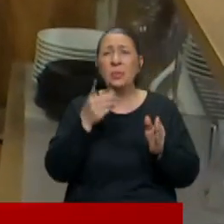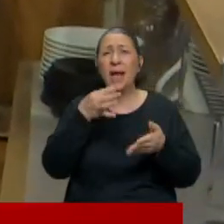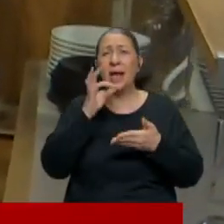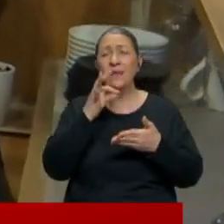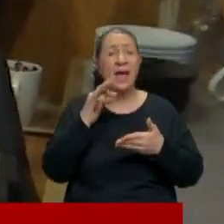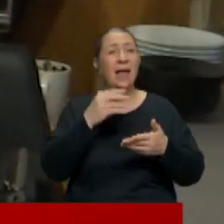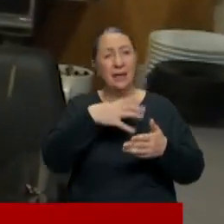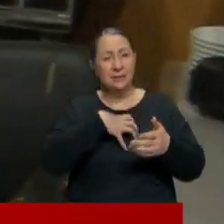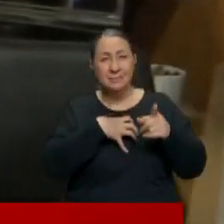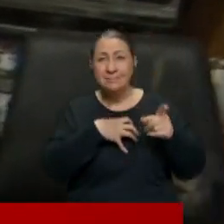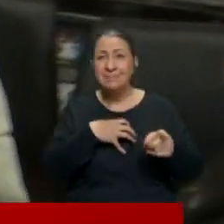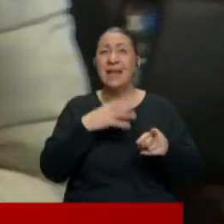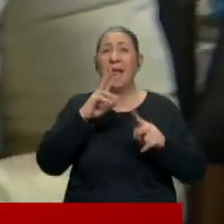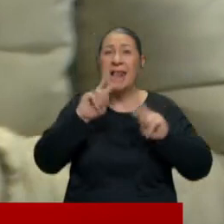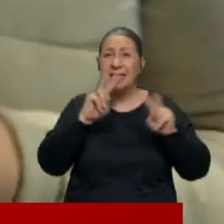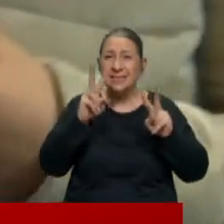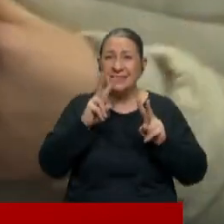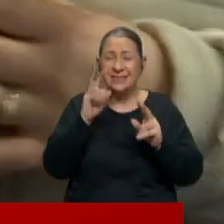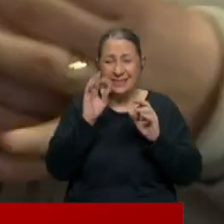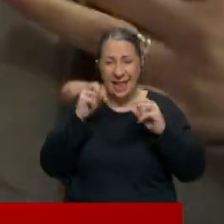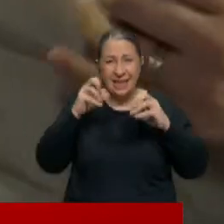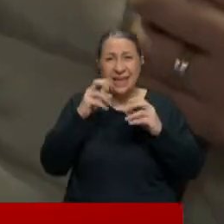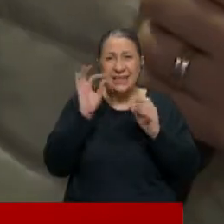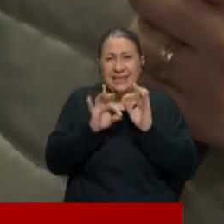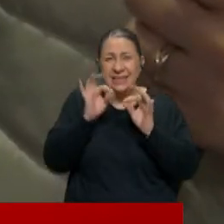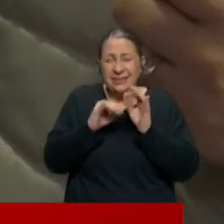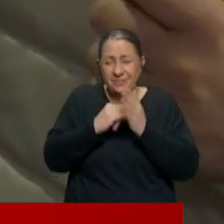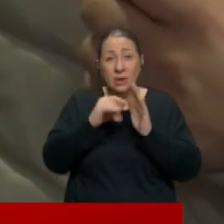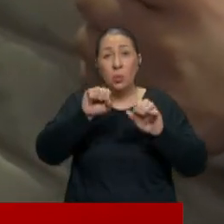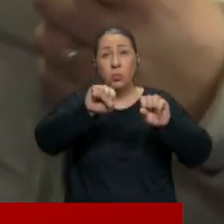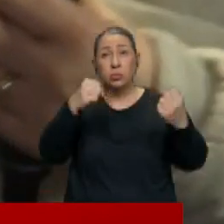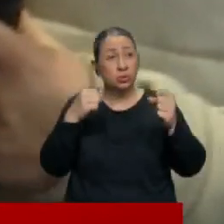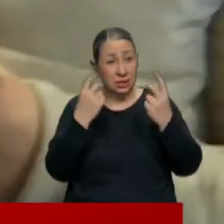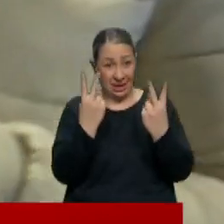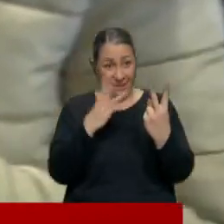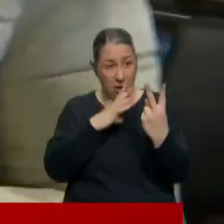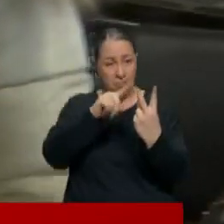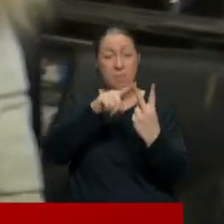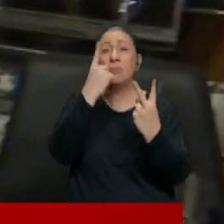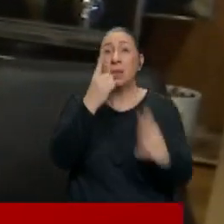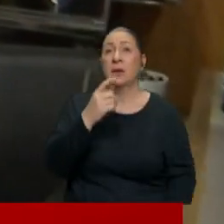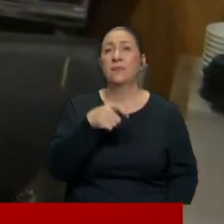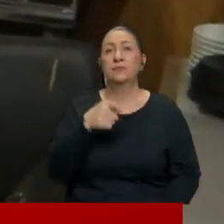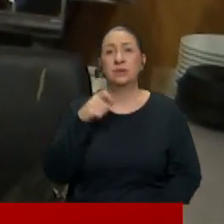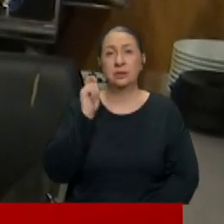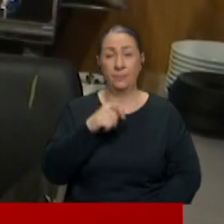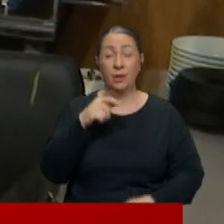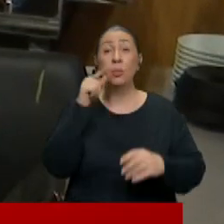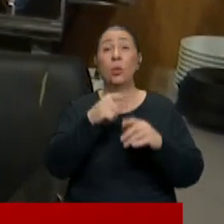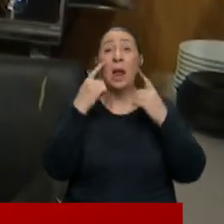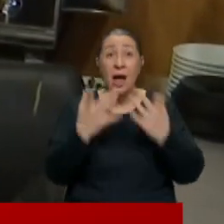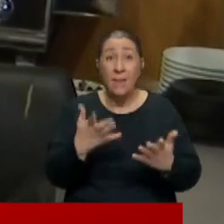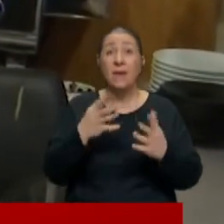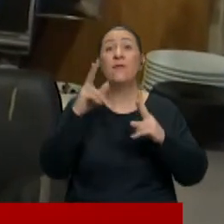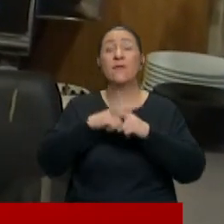kafe. İşletmecisi elektrikten tasarruf edebilmek için iki buzdolabından bir tanesinin fişini çekmek zorunda kaldı. Buna